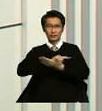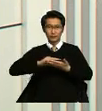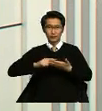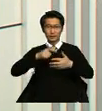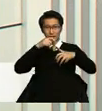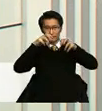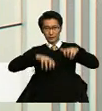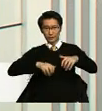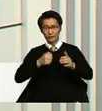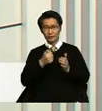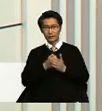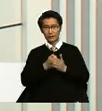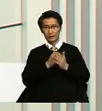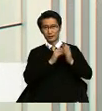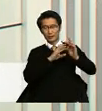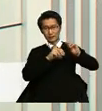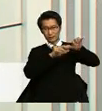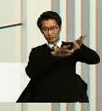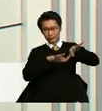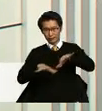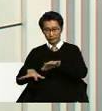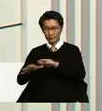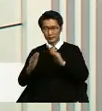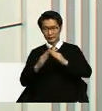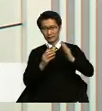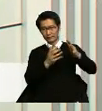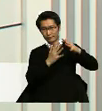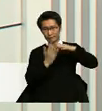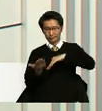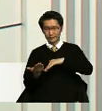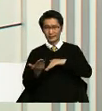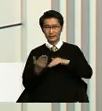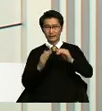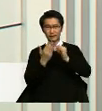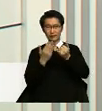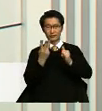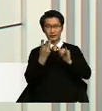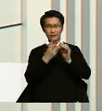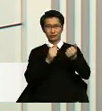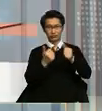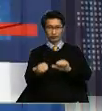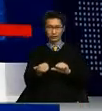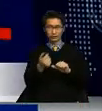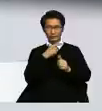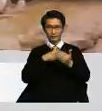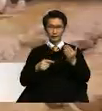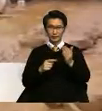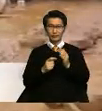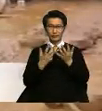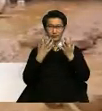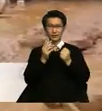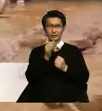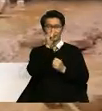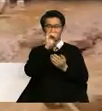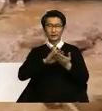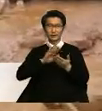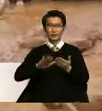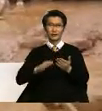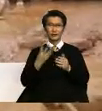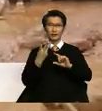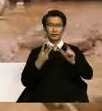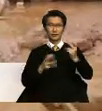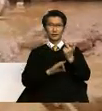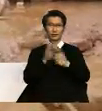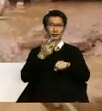가평군에 내린 집중호우로 흘러내린 토사가 펜션을 덮쳐 일가족 3명이 숨지는 등 비피해가 잇따랐습니다. 지난